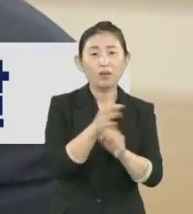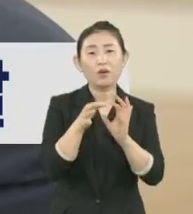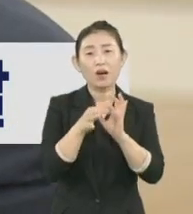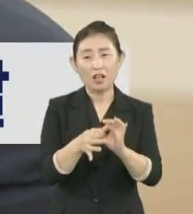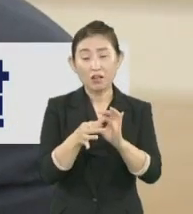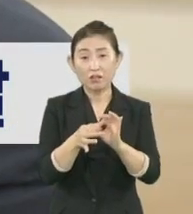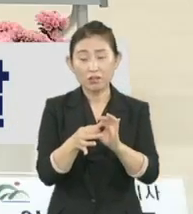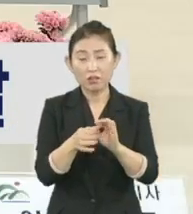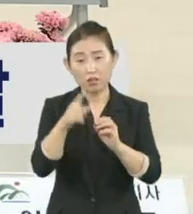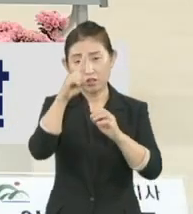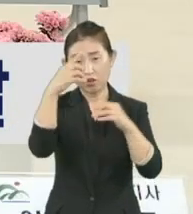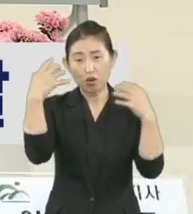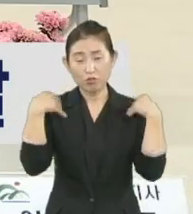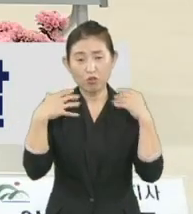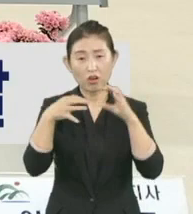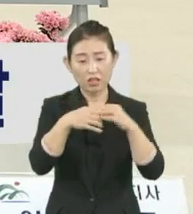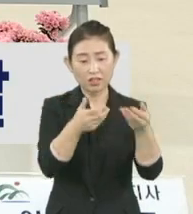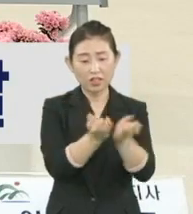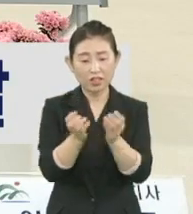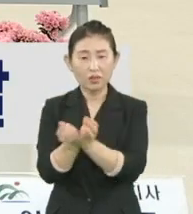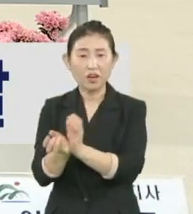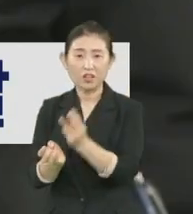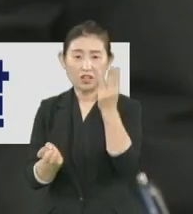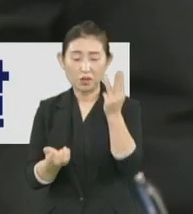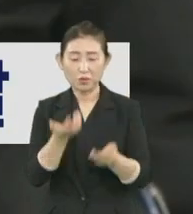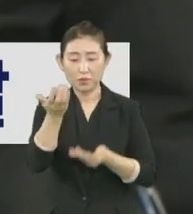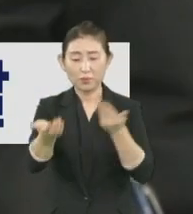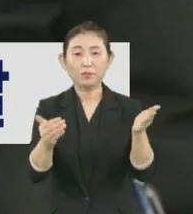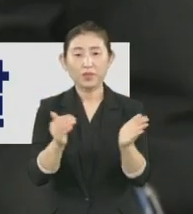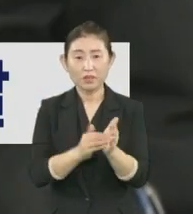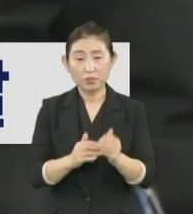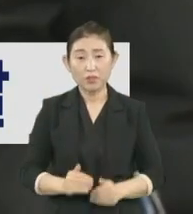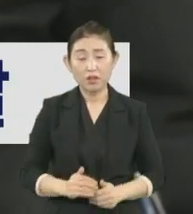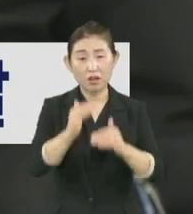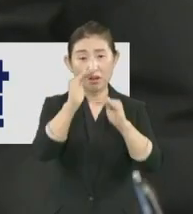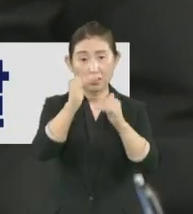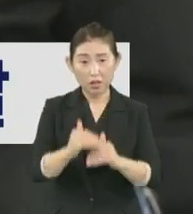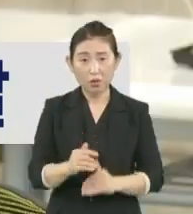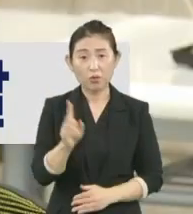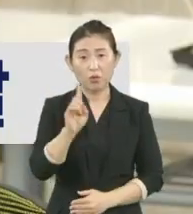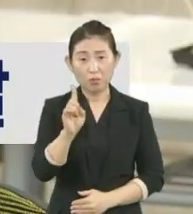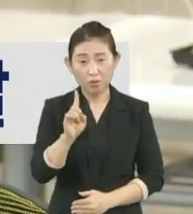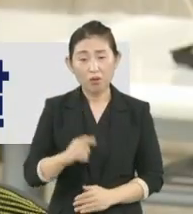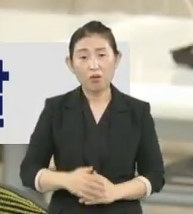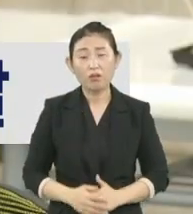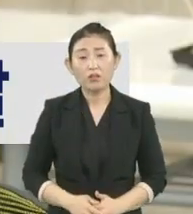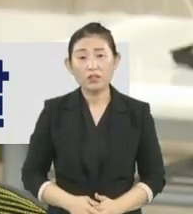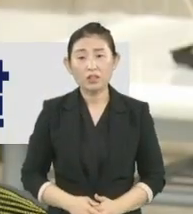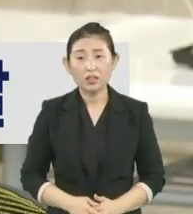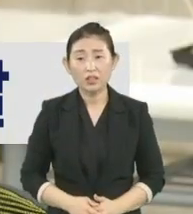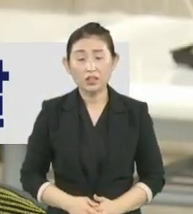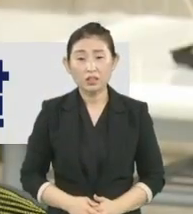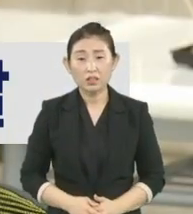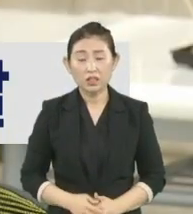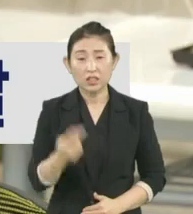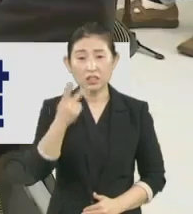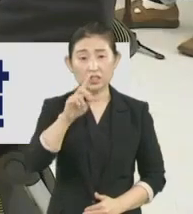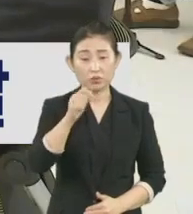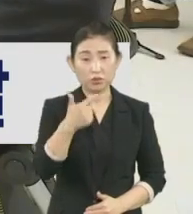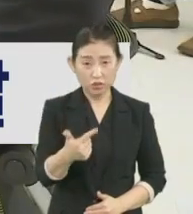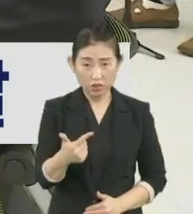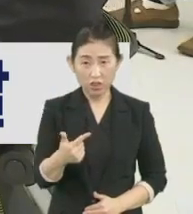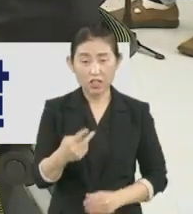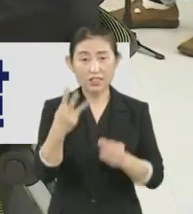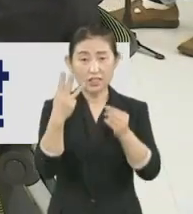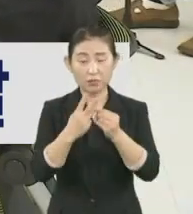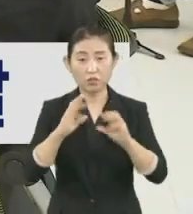국토교통부, 한국개발연구원 등 관계기관에 제출했습니다. 충청권 시도지사는 건의문에서 이 사업은